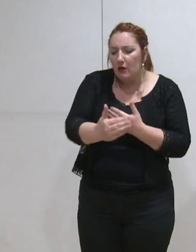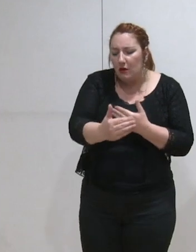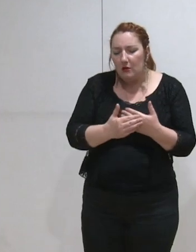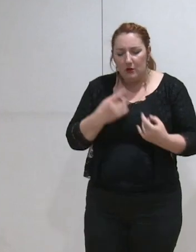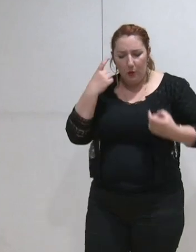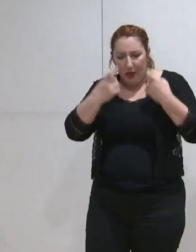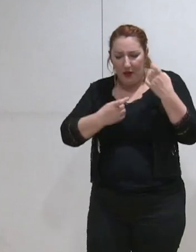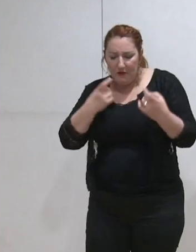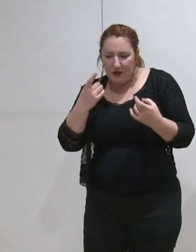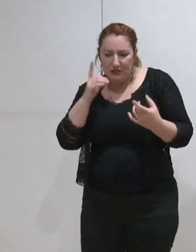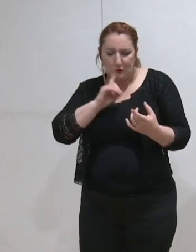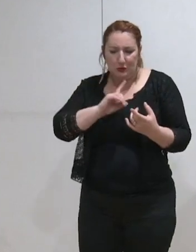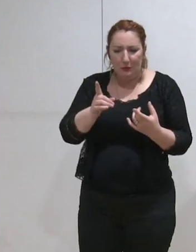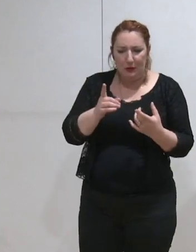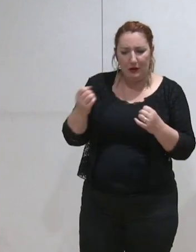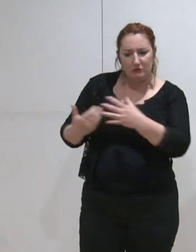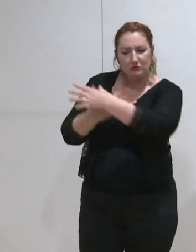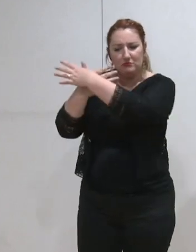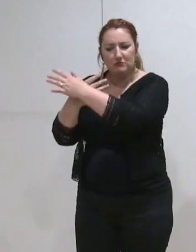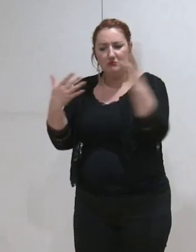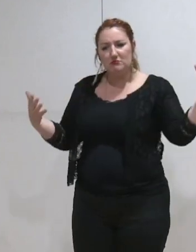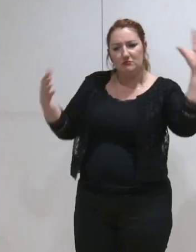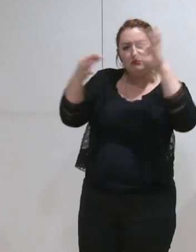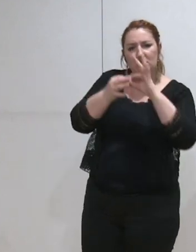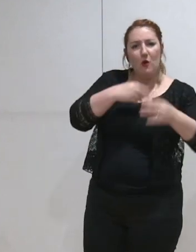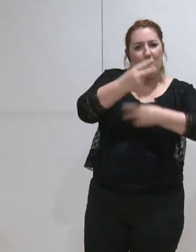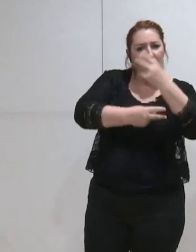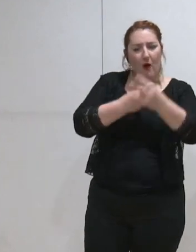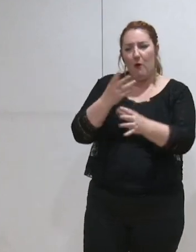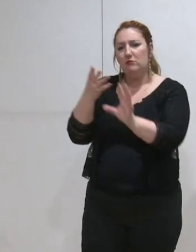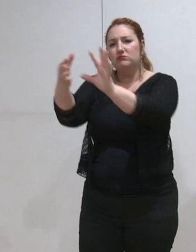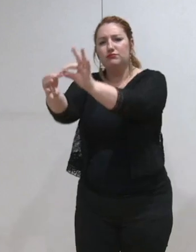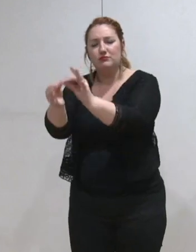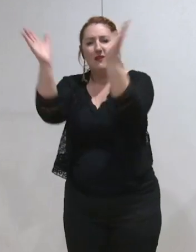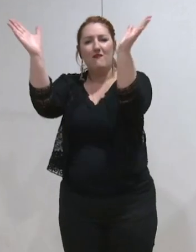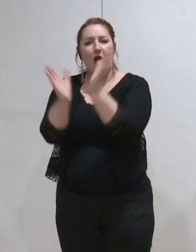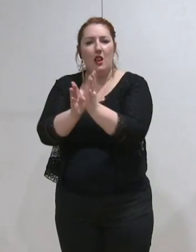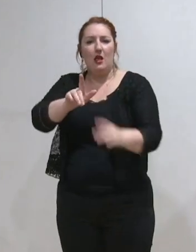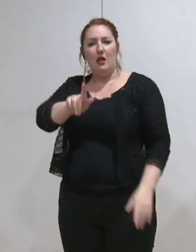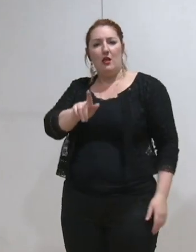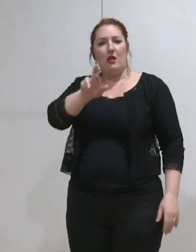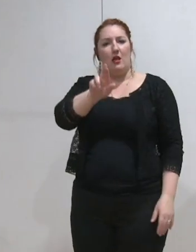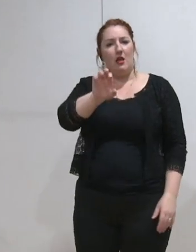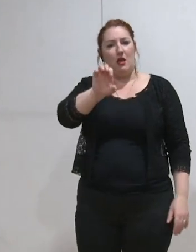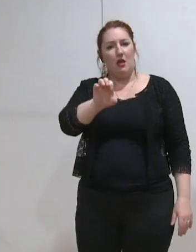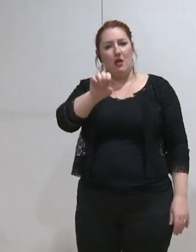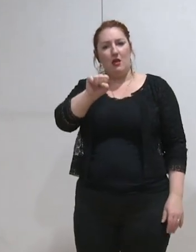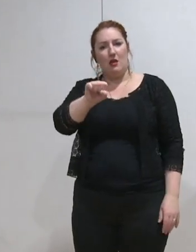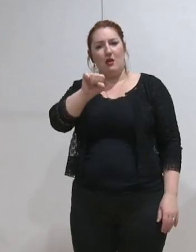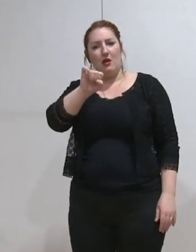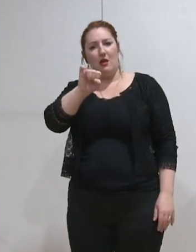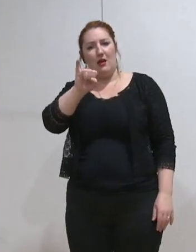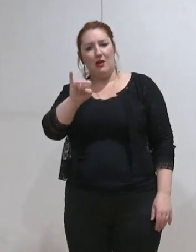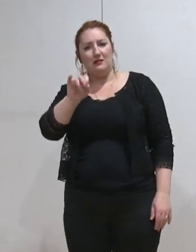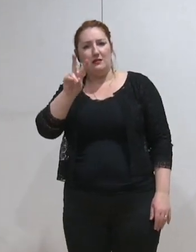qui pourrait y compris associer le voirenis et le grésivudent sur ces sujets donc la priori dans notre